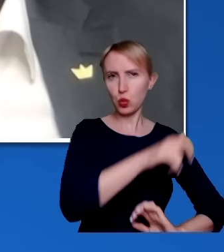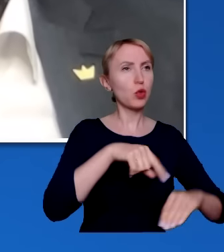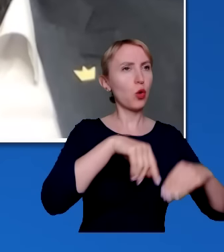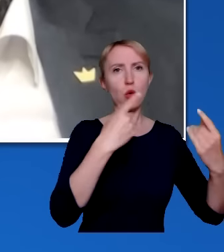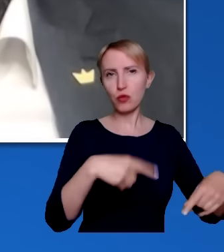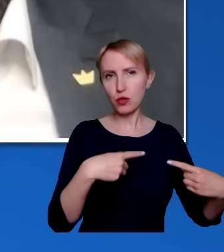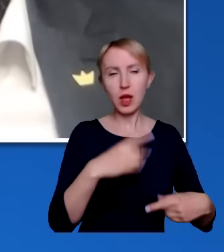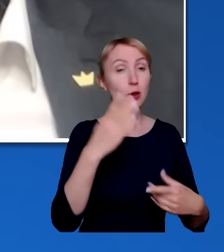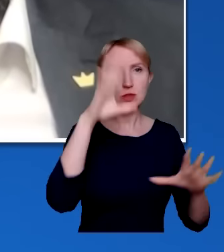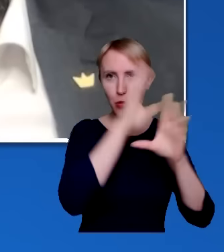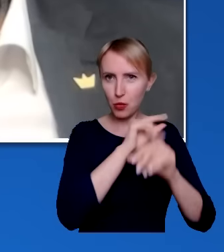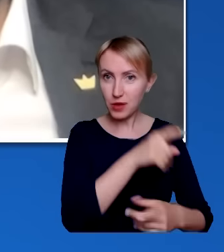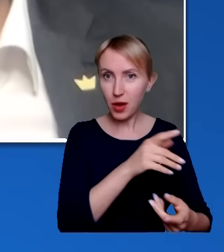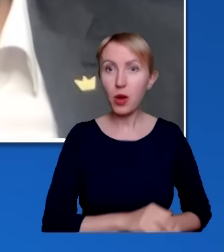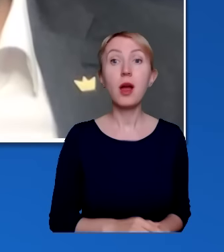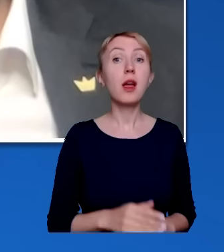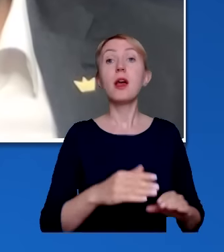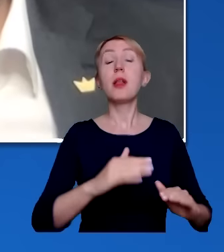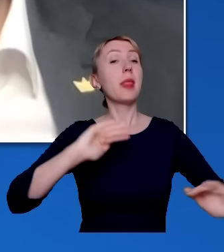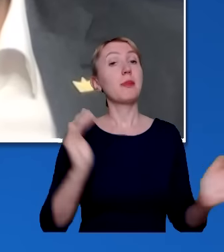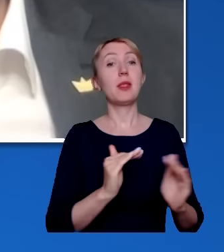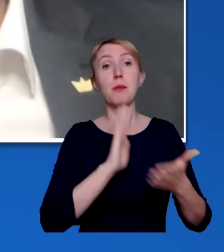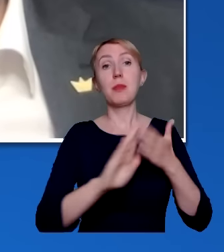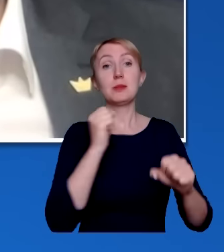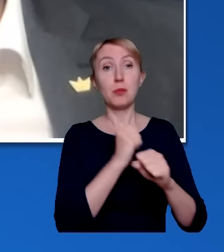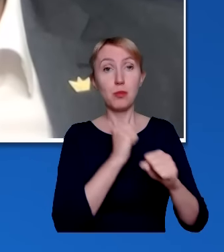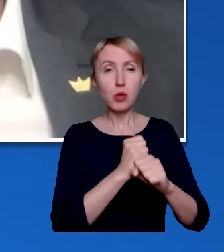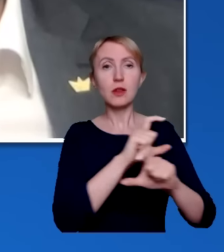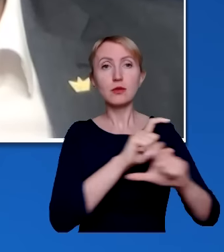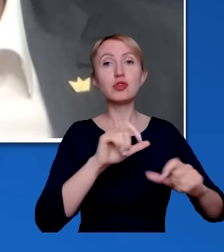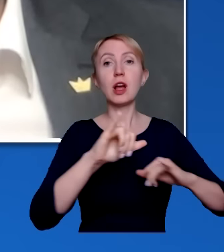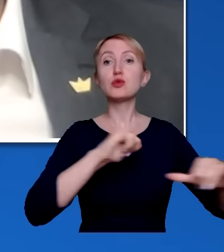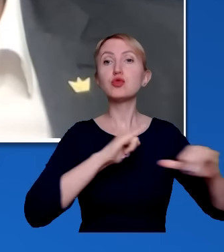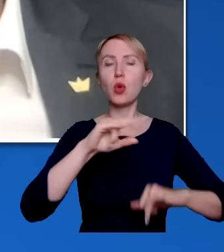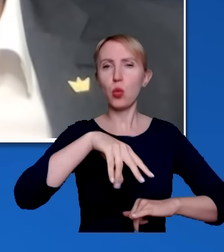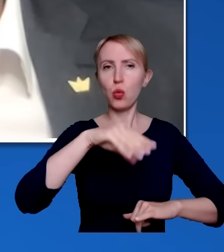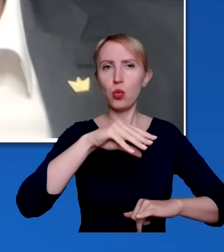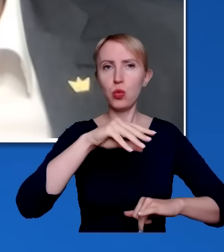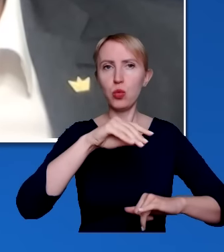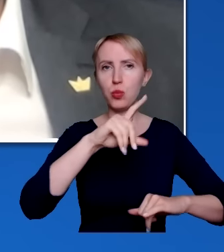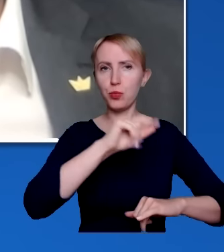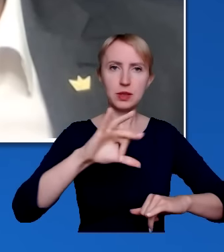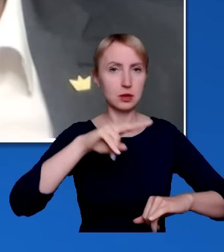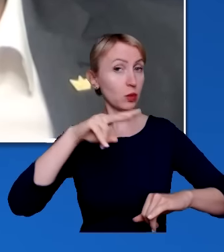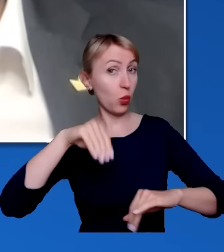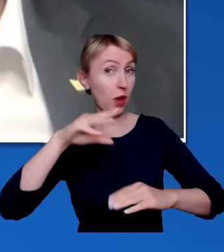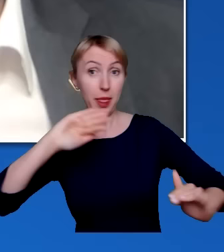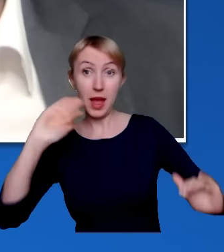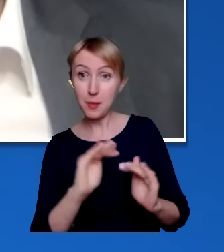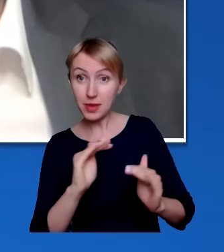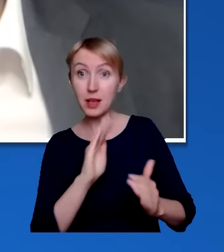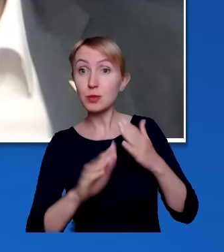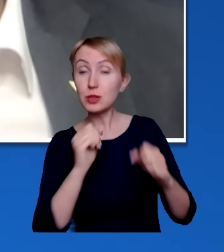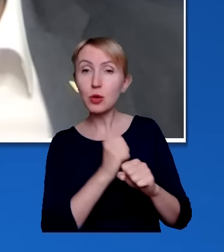pamiętała jak było najniższe bezrobocie w czasach Prawa i Sprawiedliwości w Unii Europejskiej o tym też nie pamiętała jak była jak był najniższy poziom